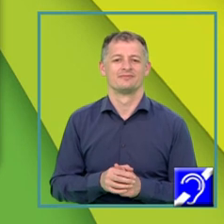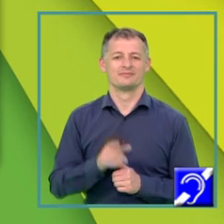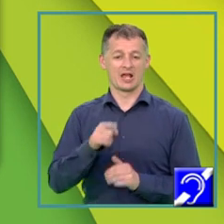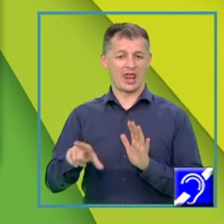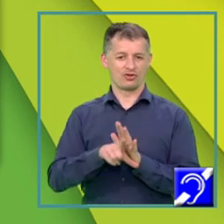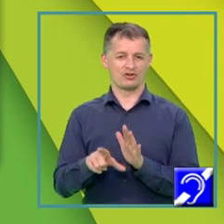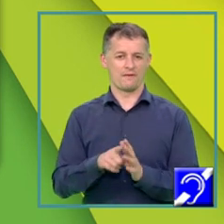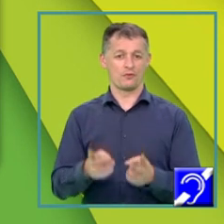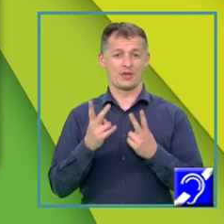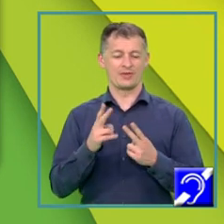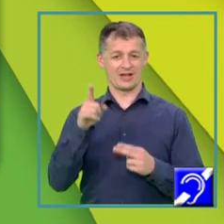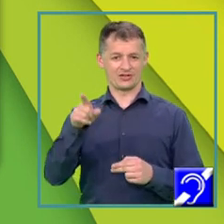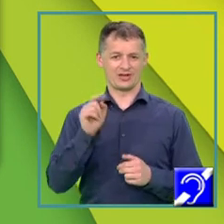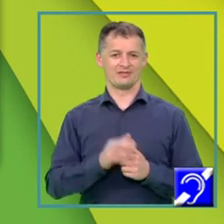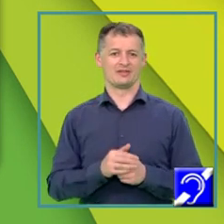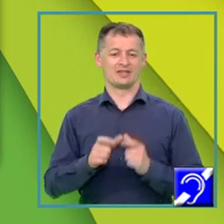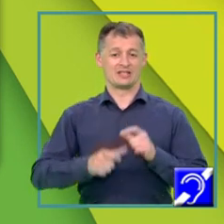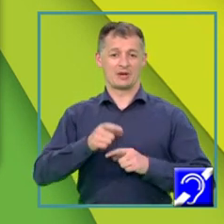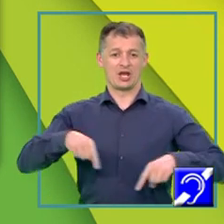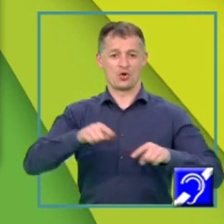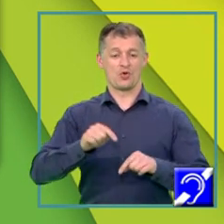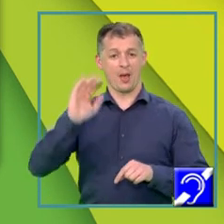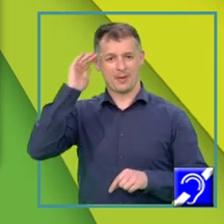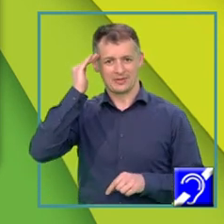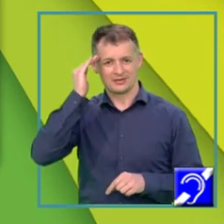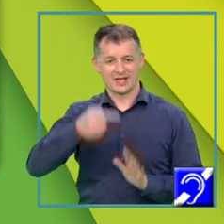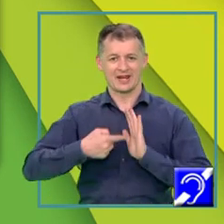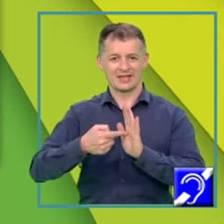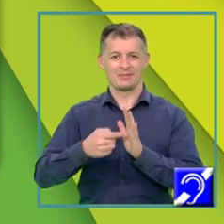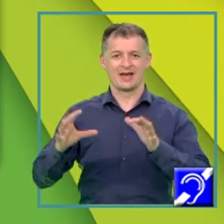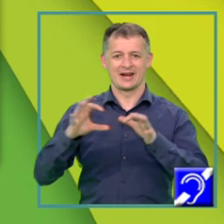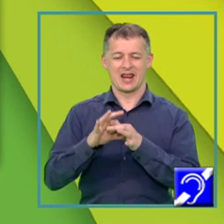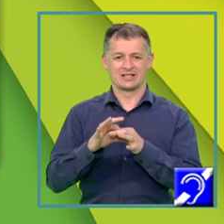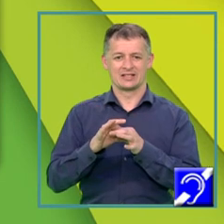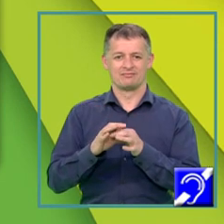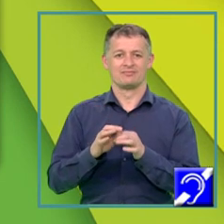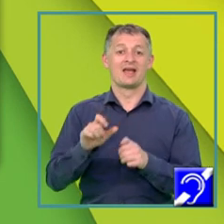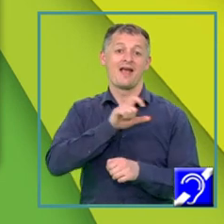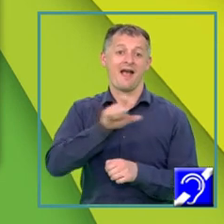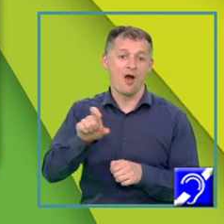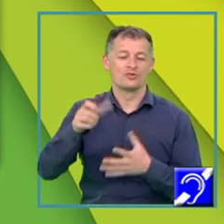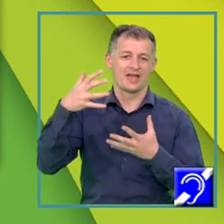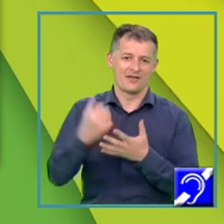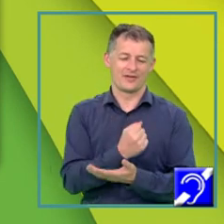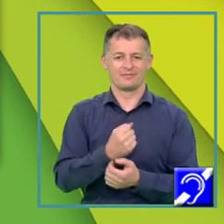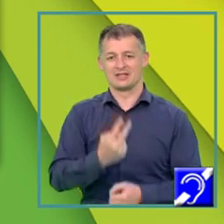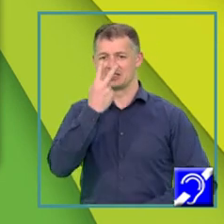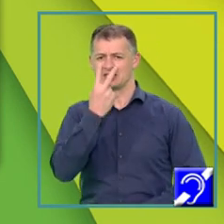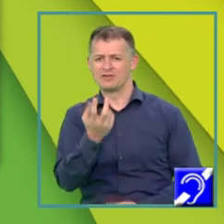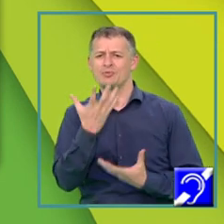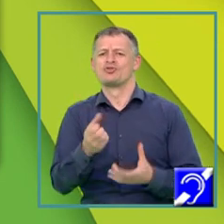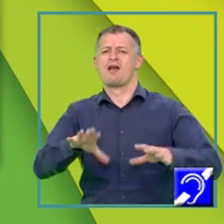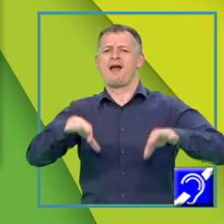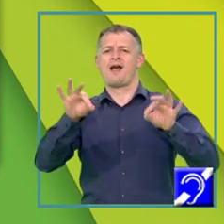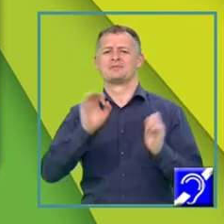legii fundamentale respective de care noi am amintit, să evidențiem relația cauză-efect. Să vedem ce am găsit